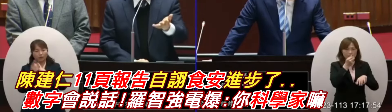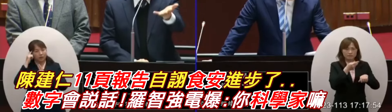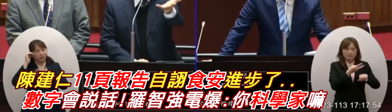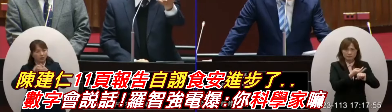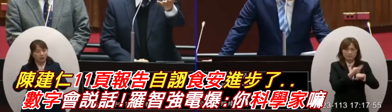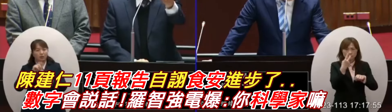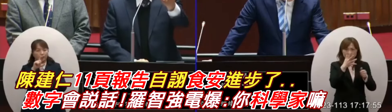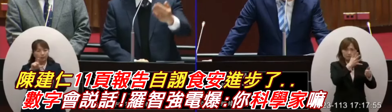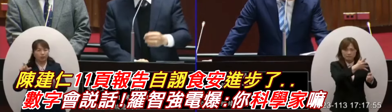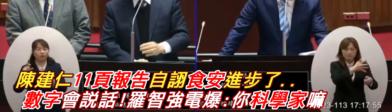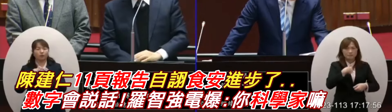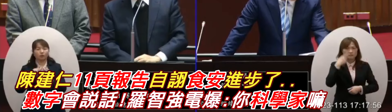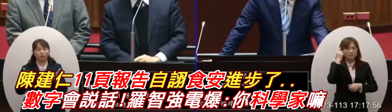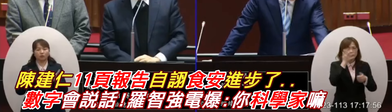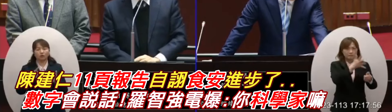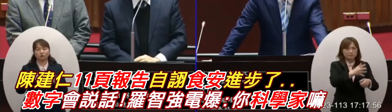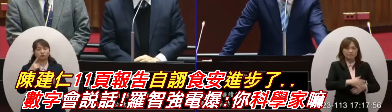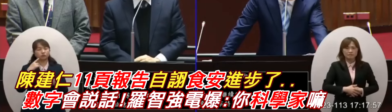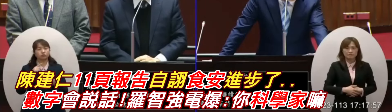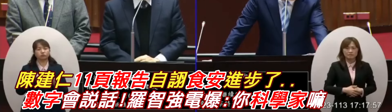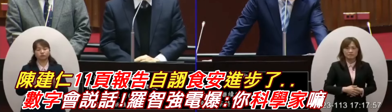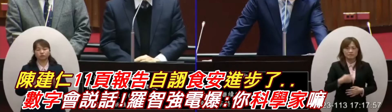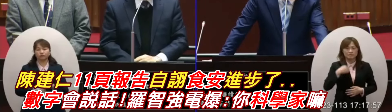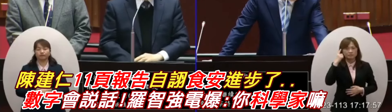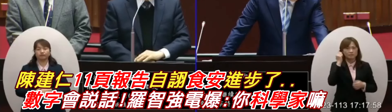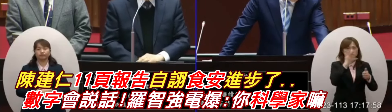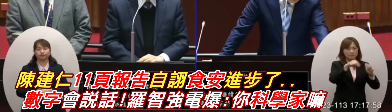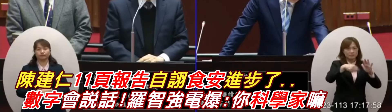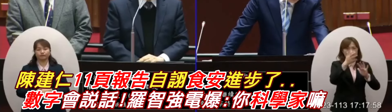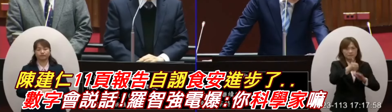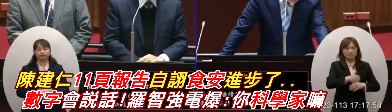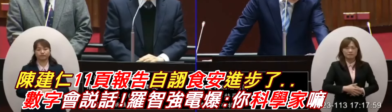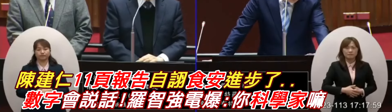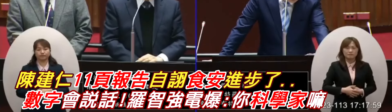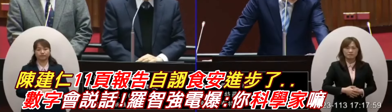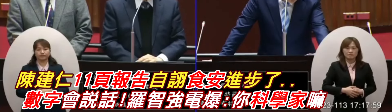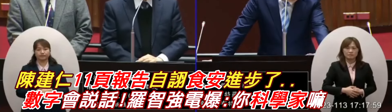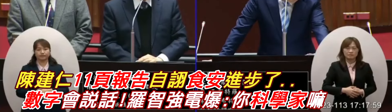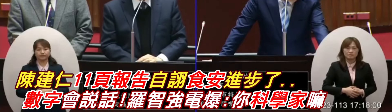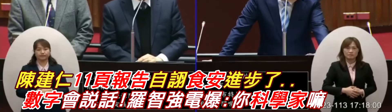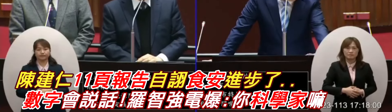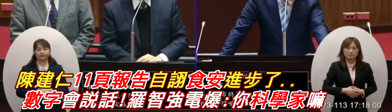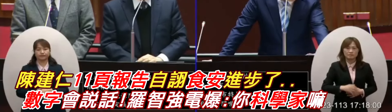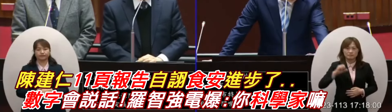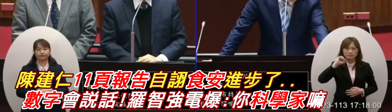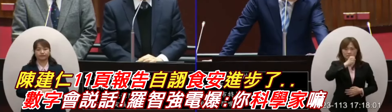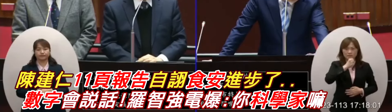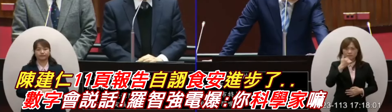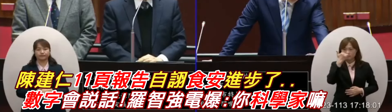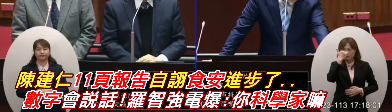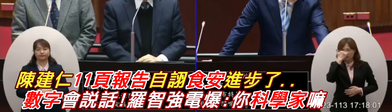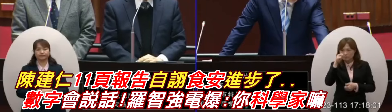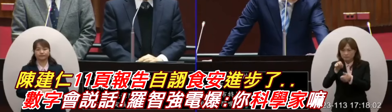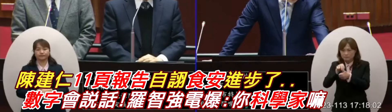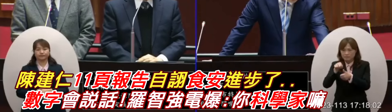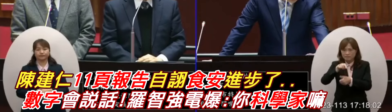我想请问哈， 是对哦。 我想请问院长哈，国内的猪农